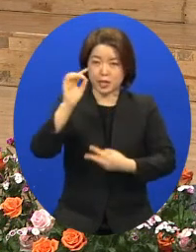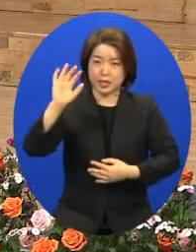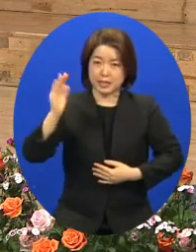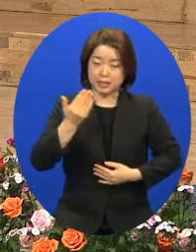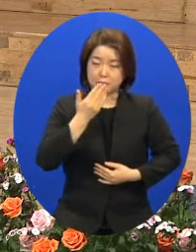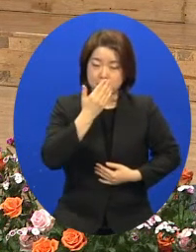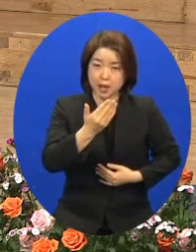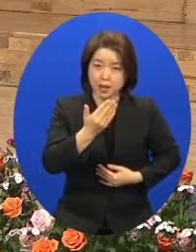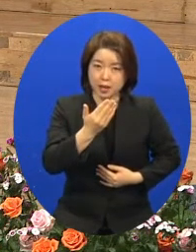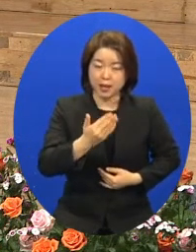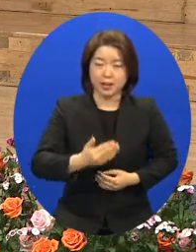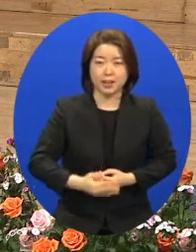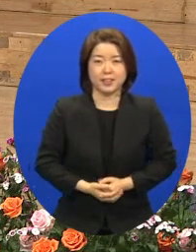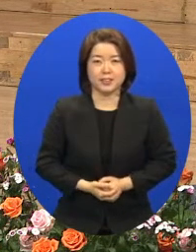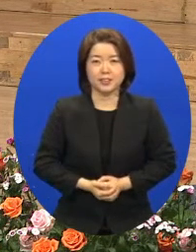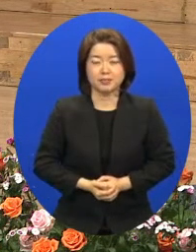되어졌습니까?